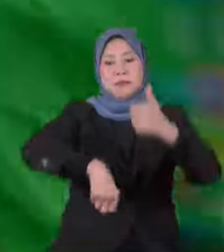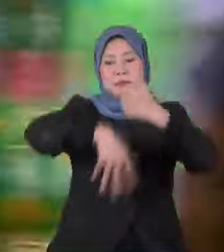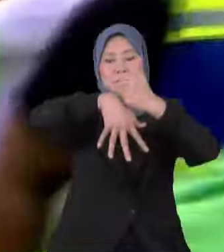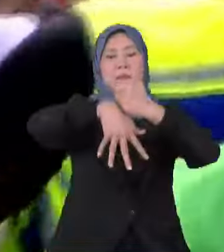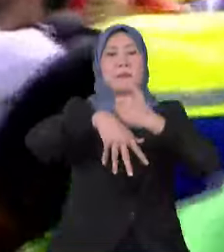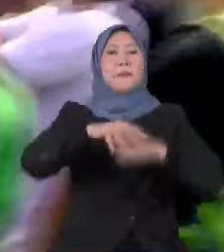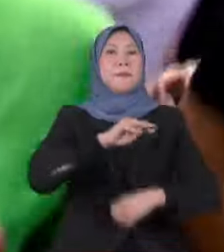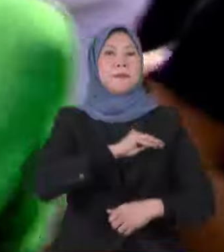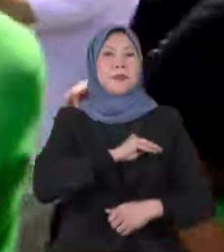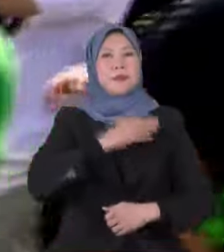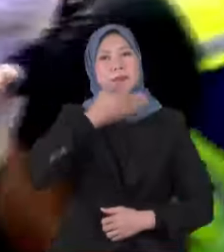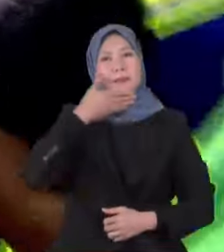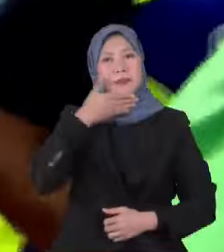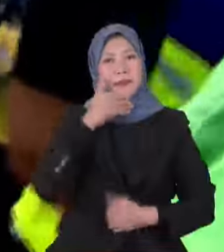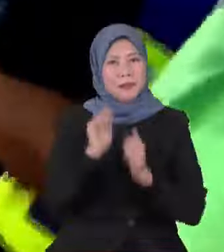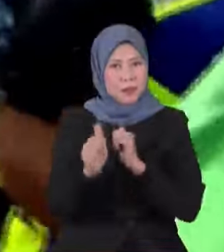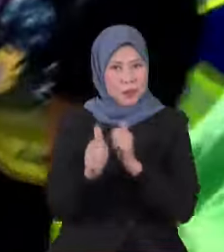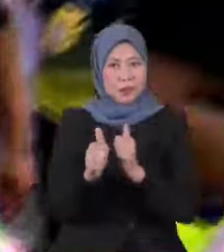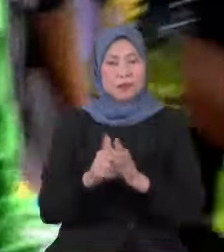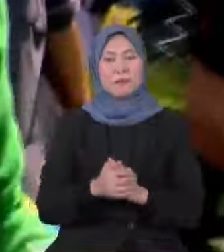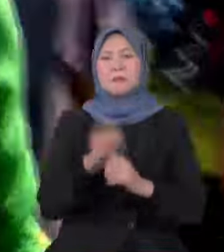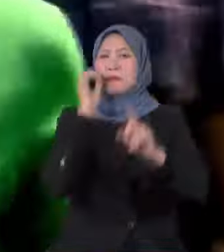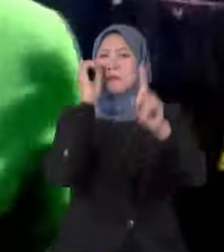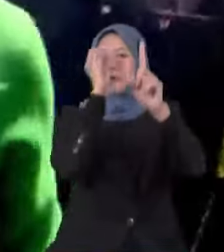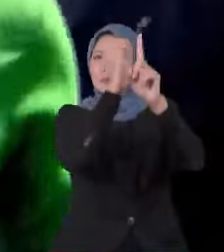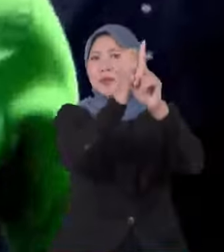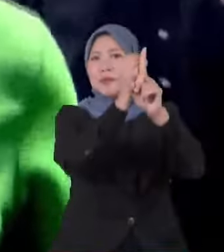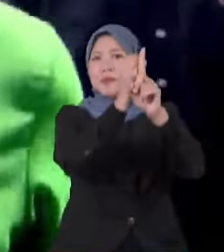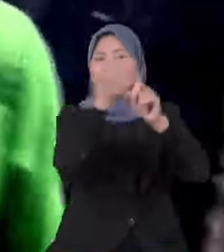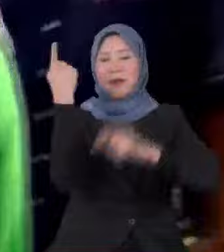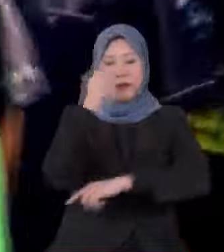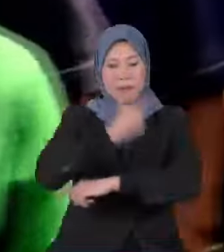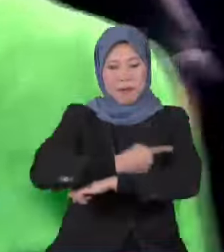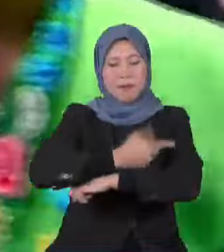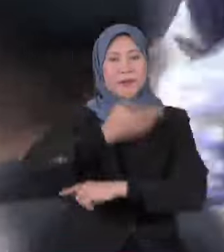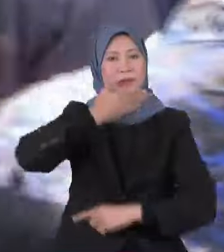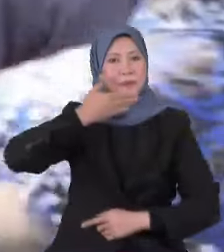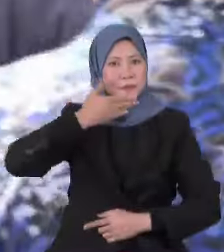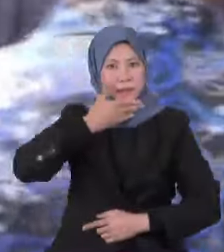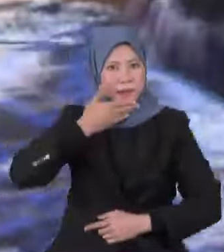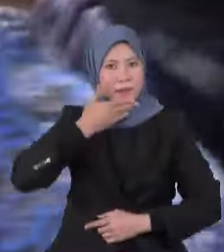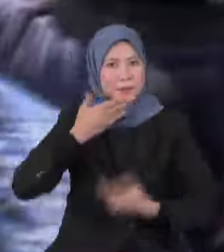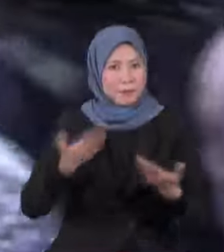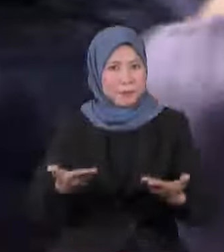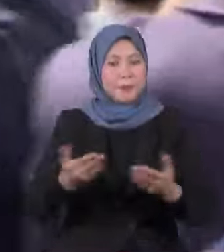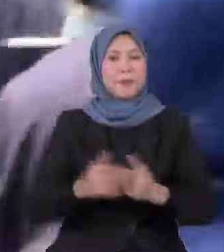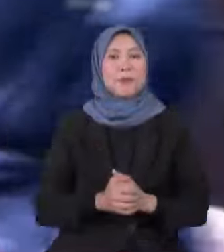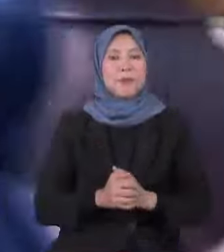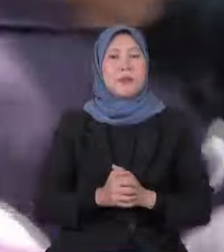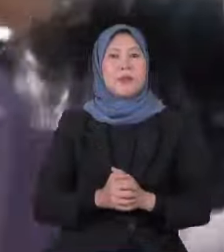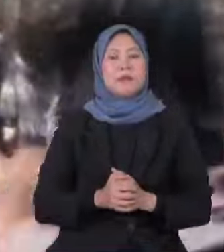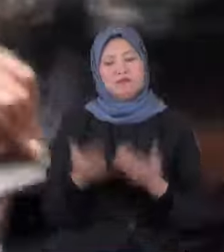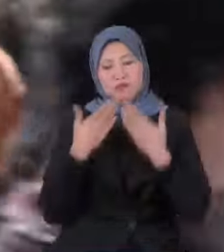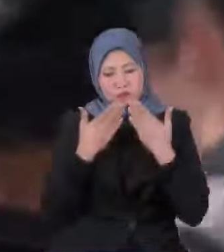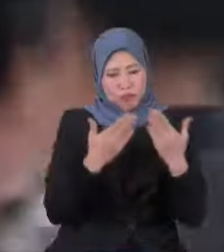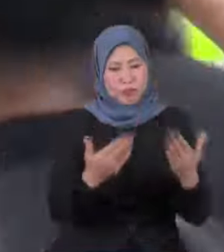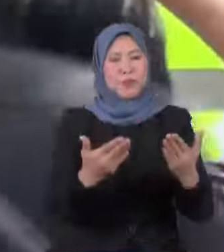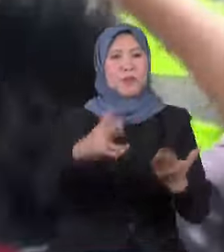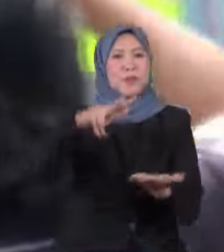Belia dan Sukan. Antara objektif Hari Belia Negara yang pertama adalah penghargaan